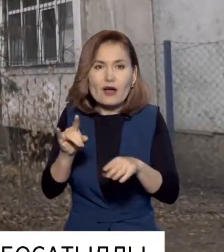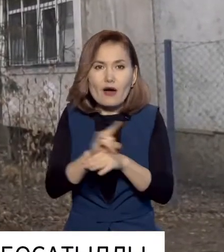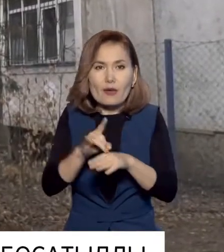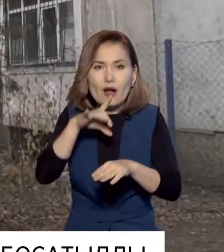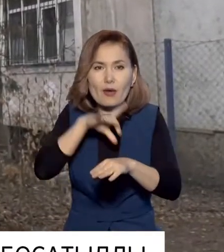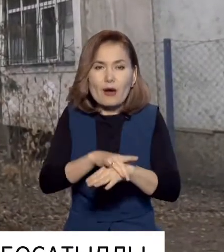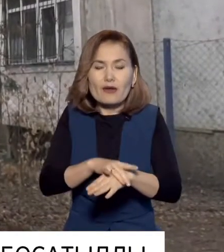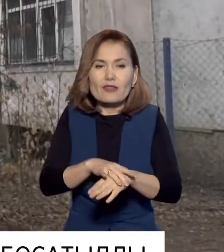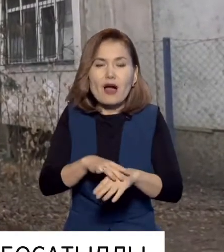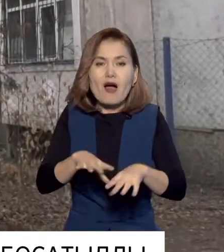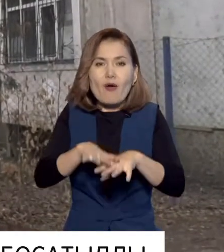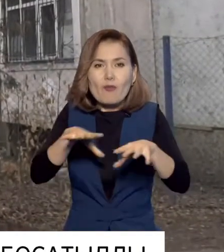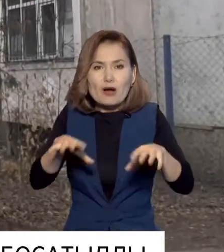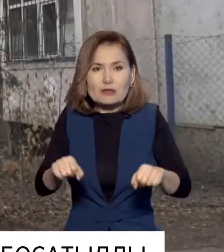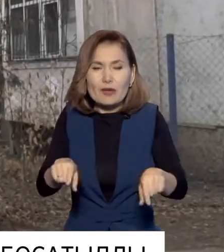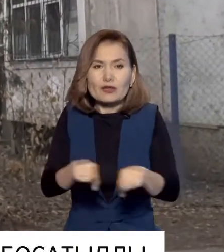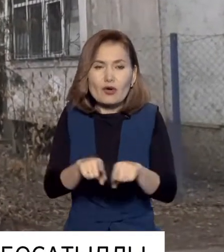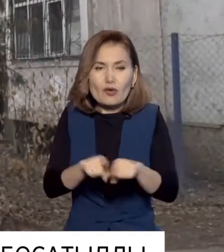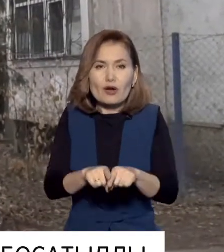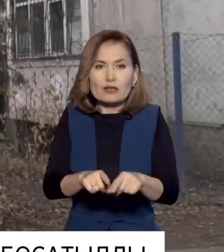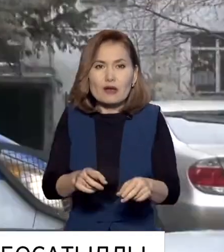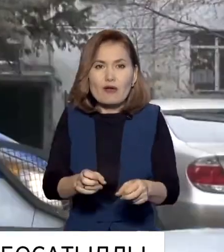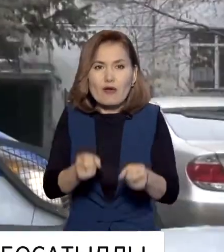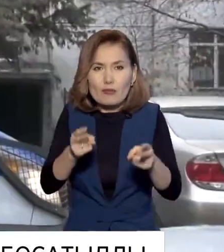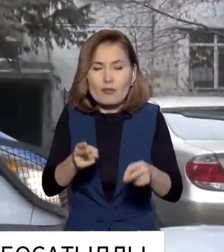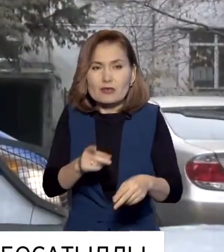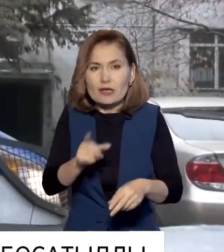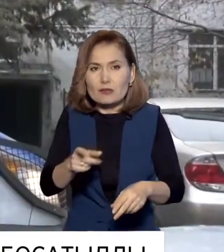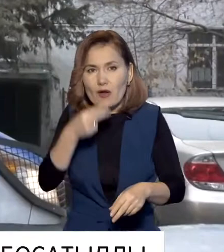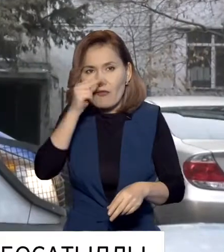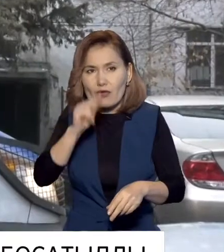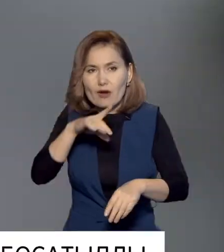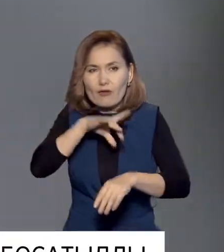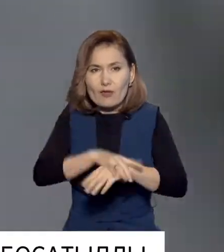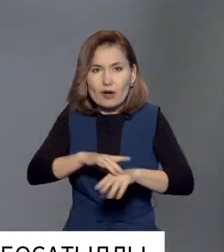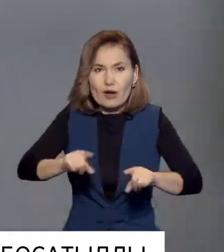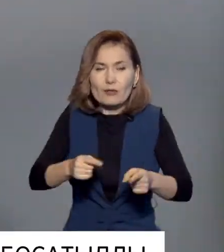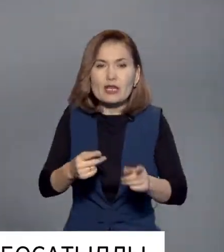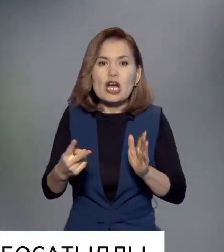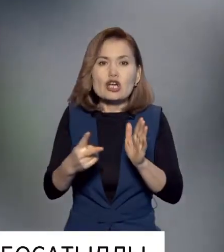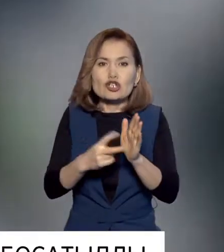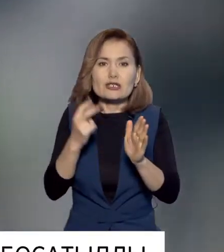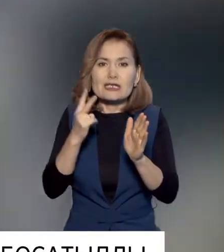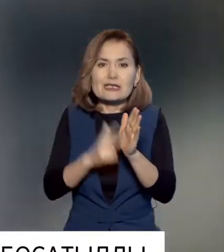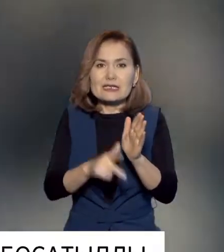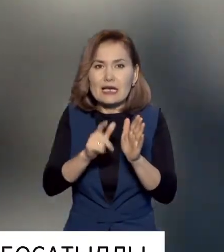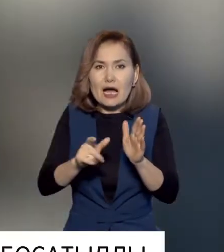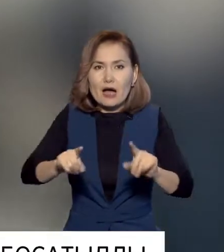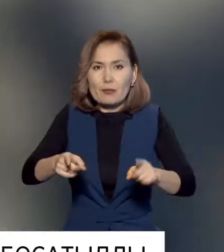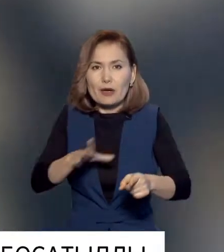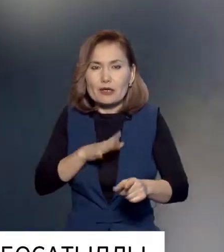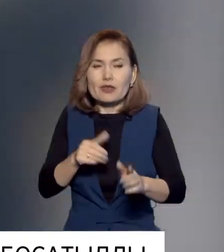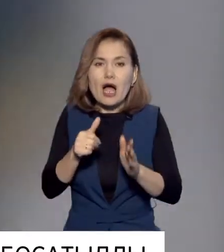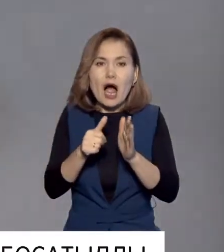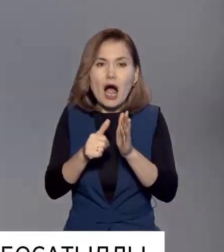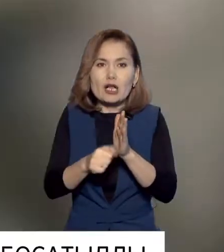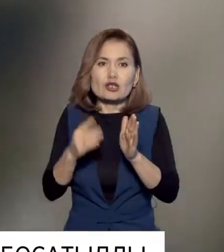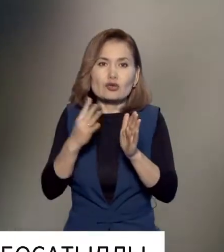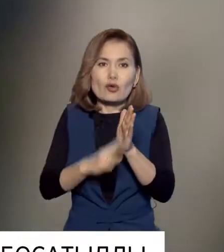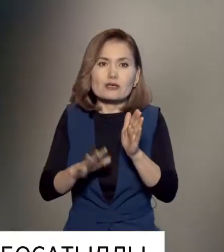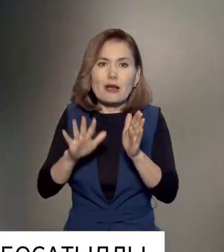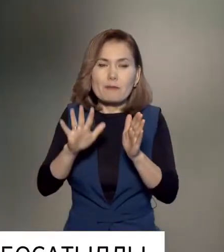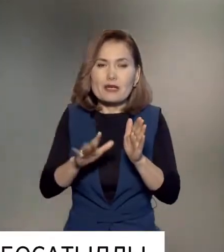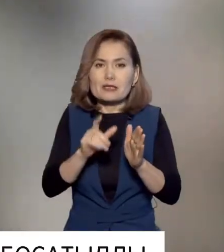билікті басып алуға шақыру бойынша қозғалған. Күдікті ретінде 780 адам ұсталды, оның 695-ін